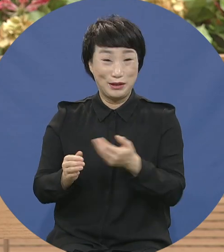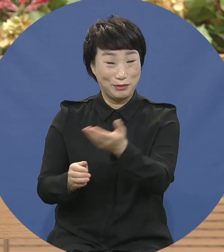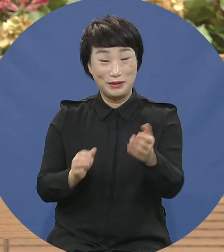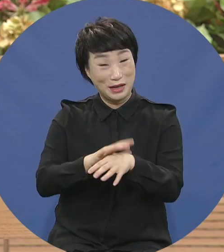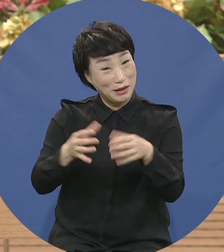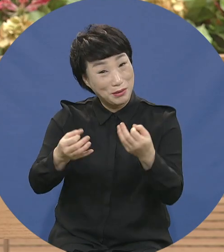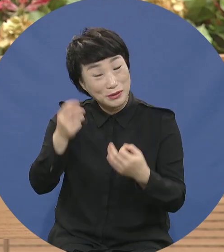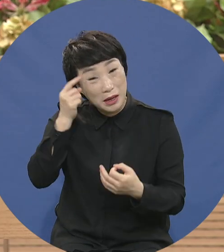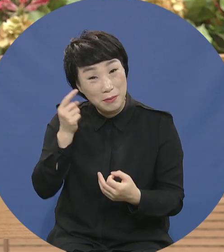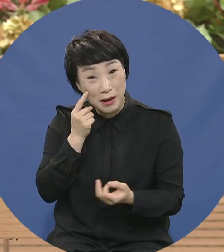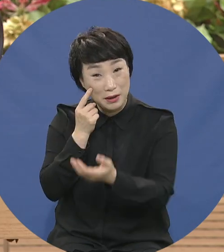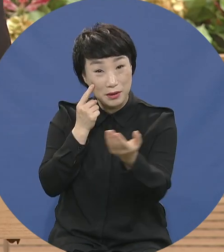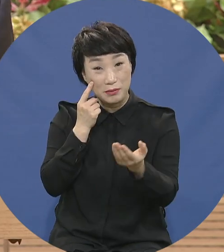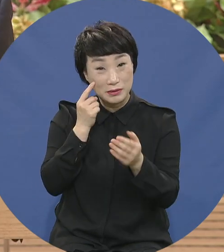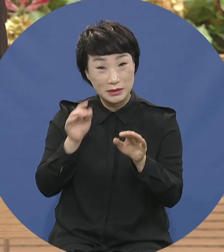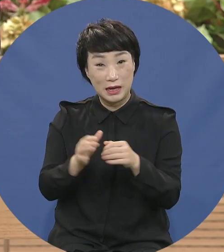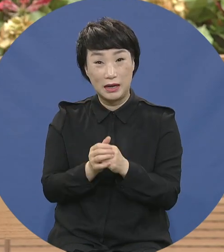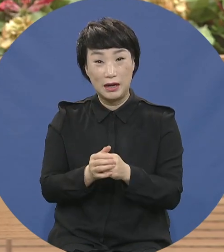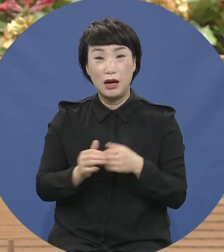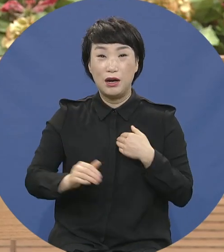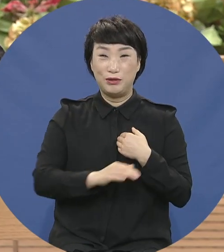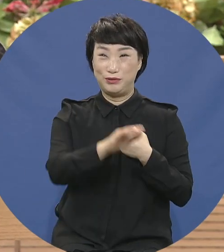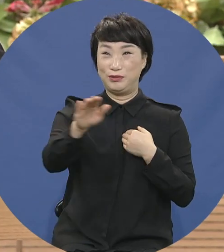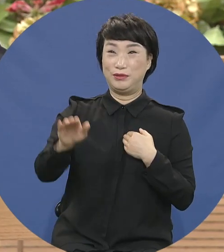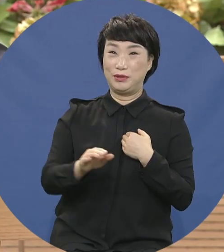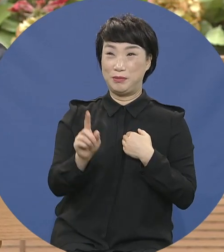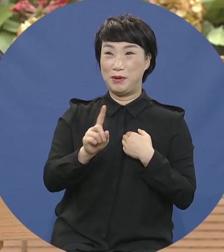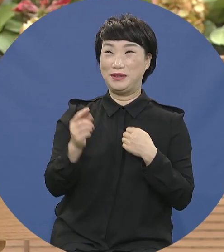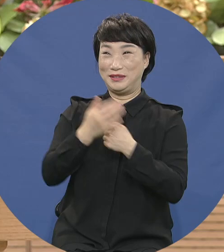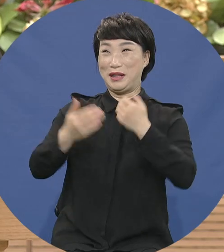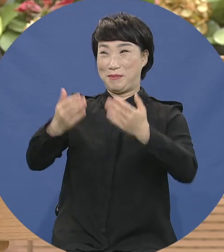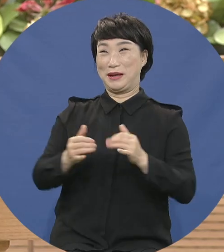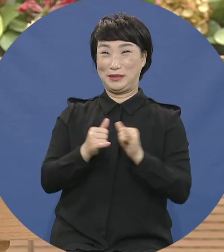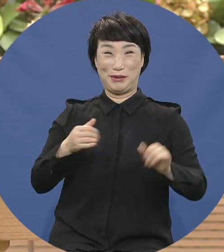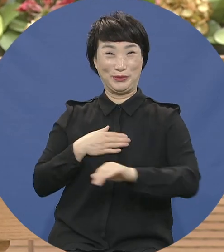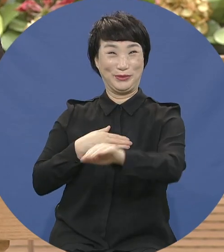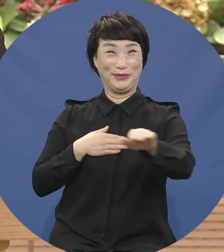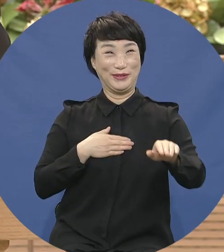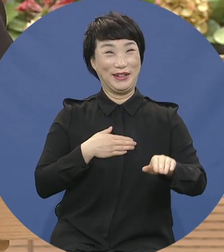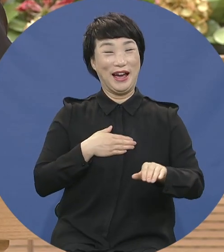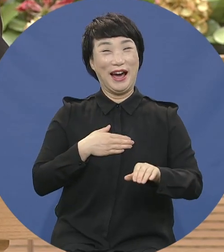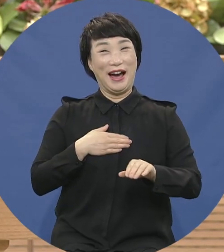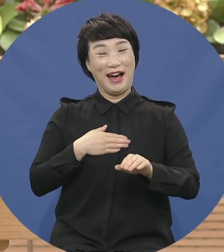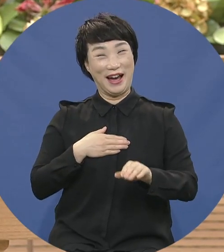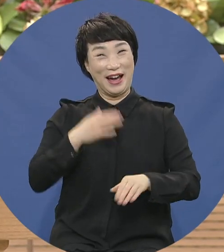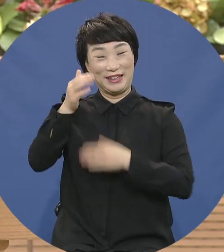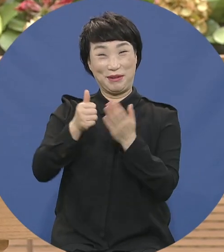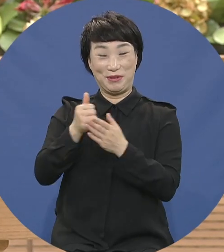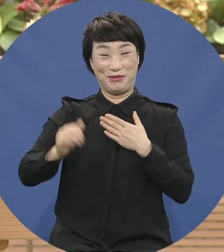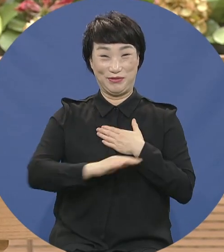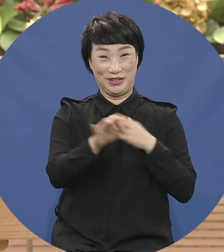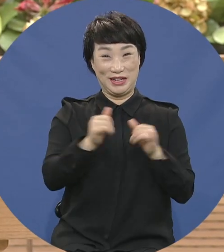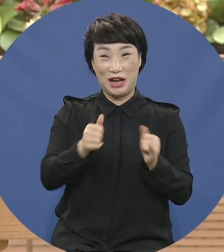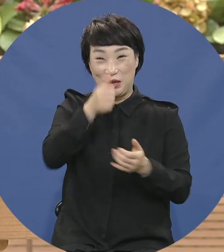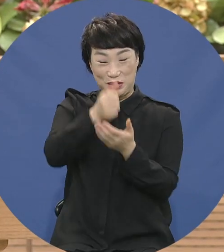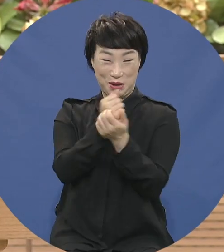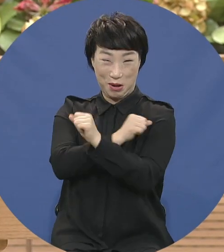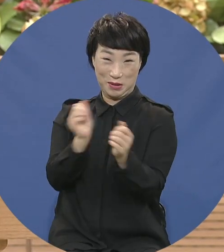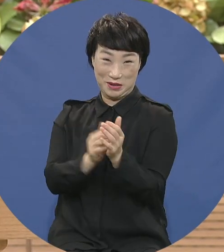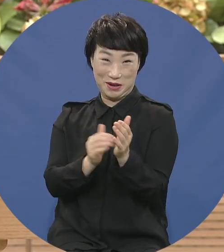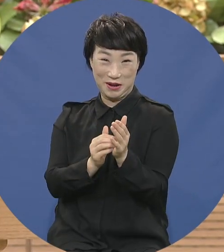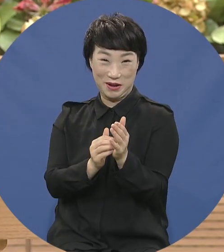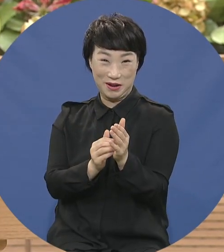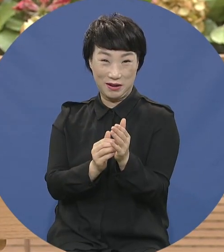들어야 합니다. 야, 우리는 은혜 받은 사람이야. 하나님이 우리 죄를